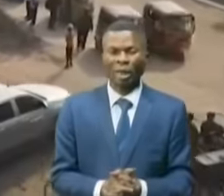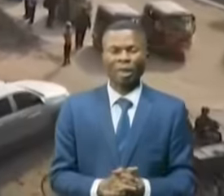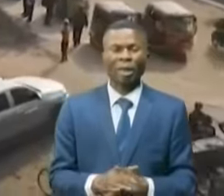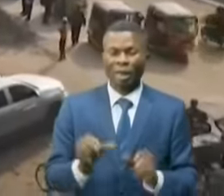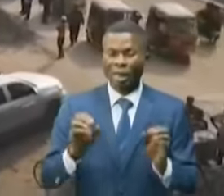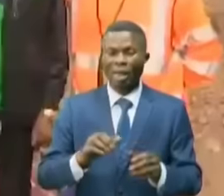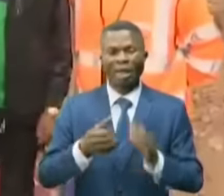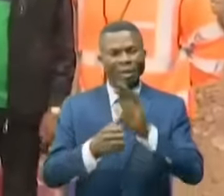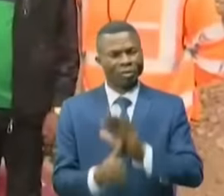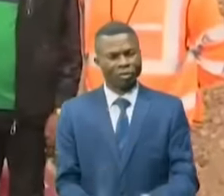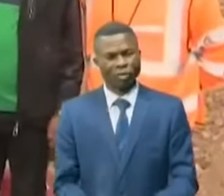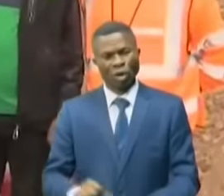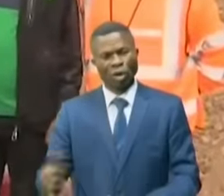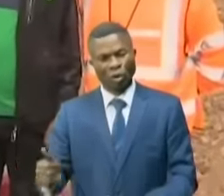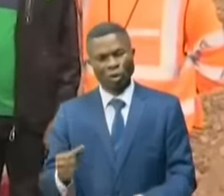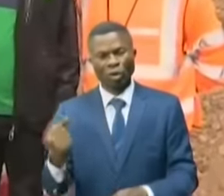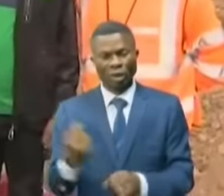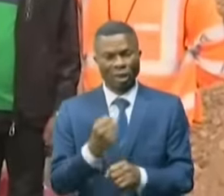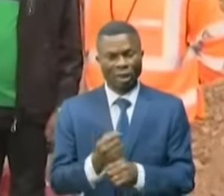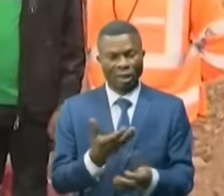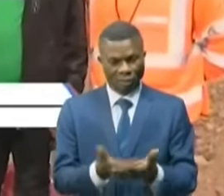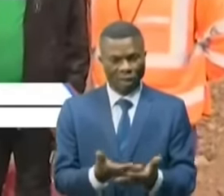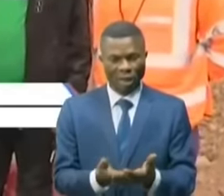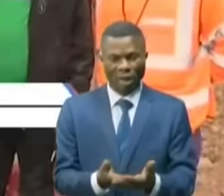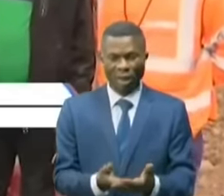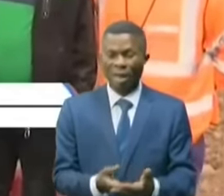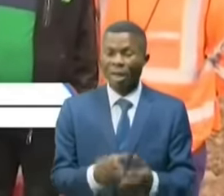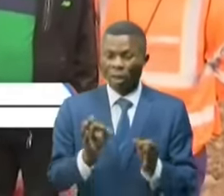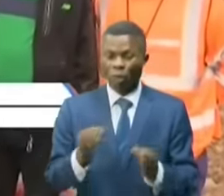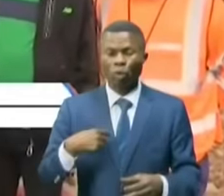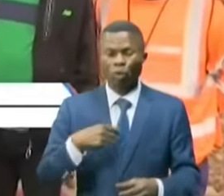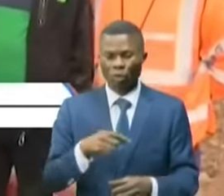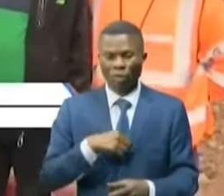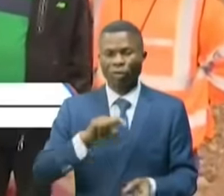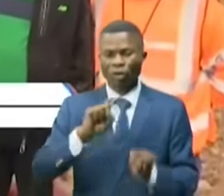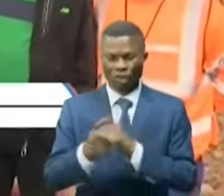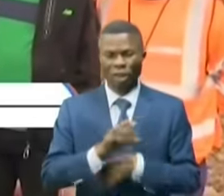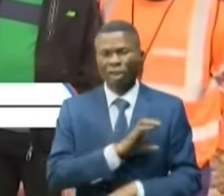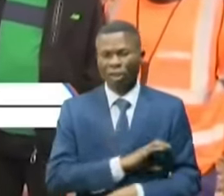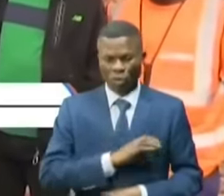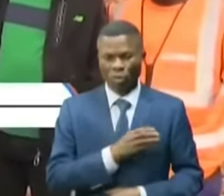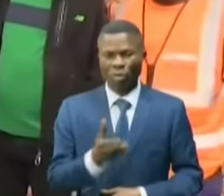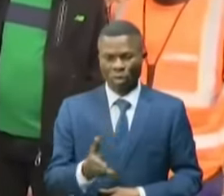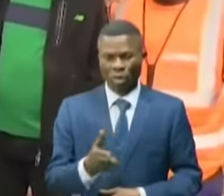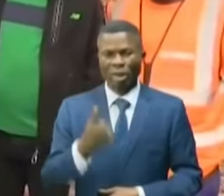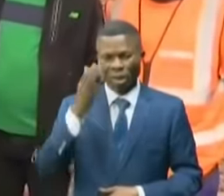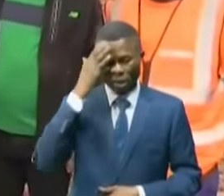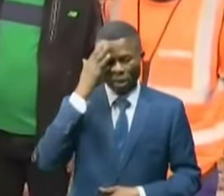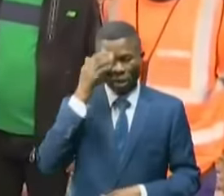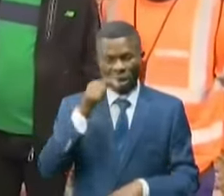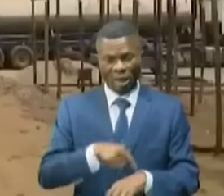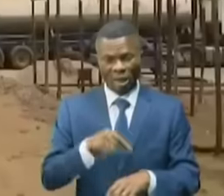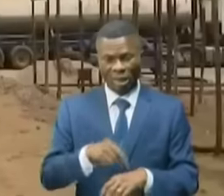les autres par rapport aux démolitions qui sont appelées à être faites, qu'ils sachent que le temps va le rattraper. La station